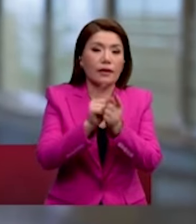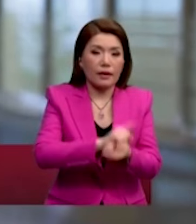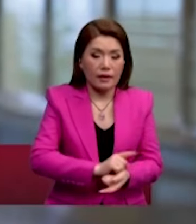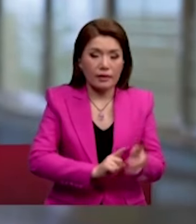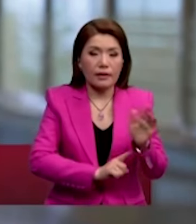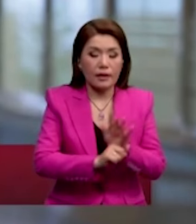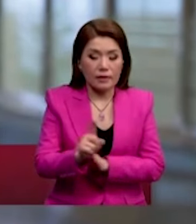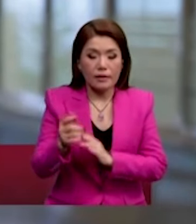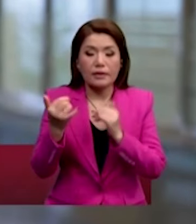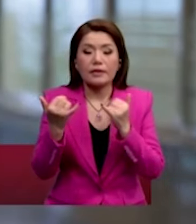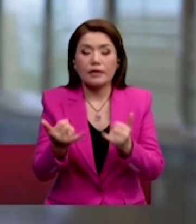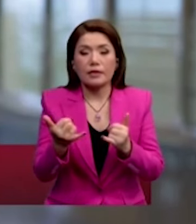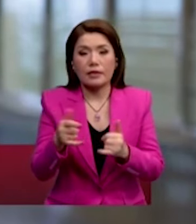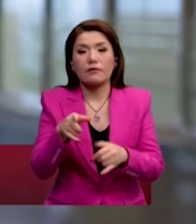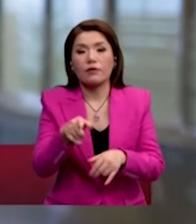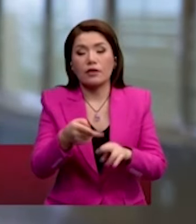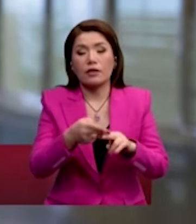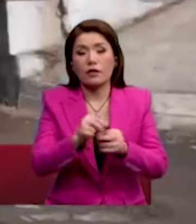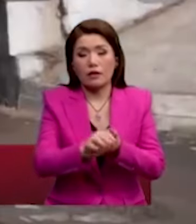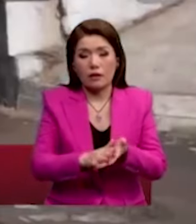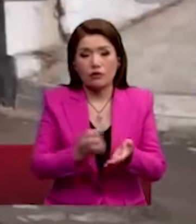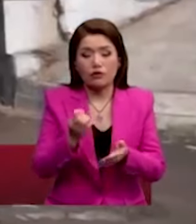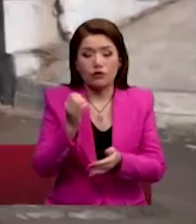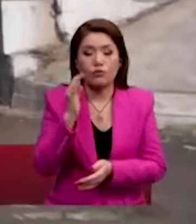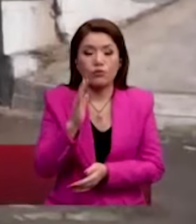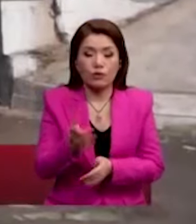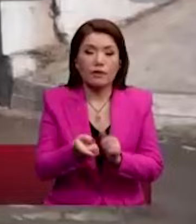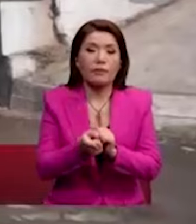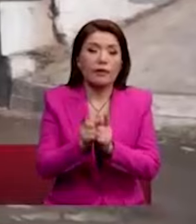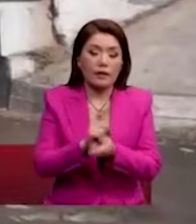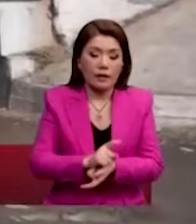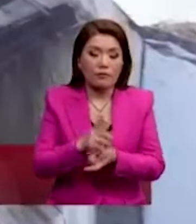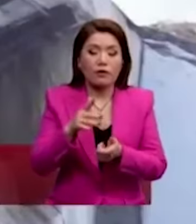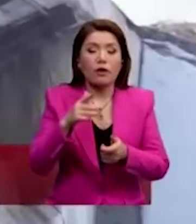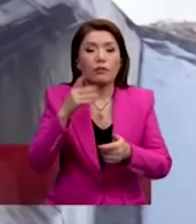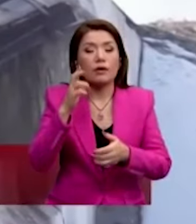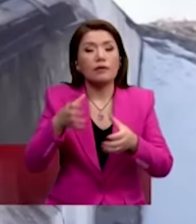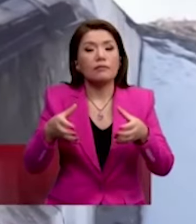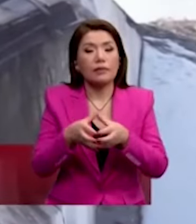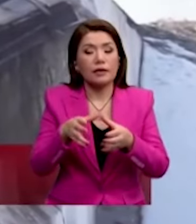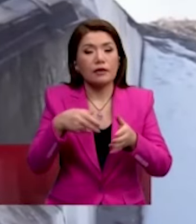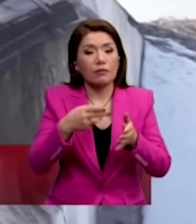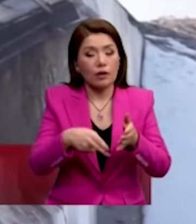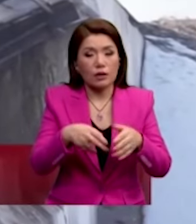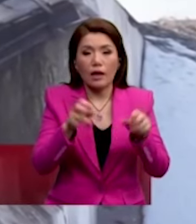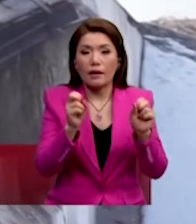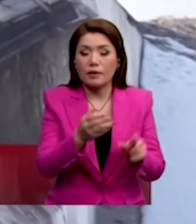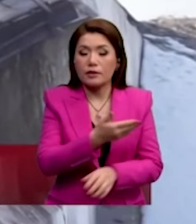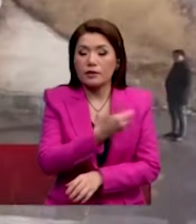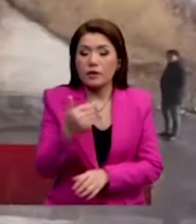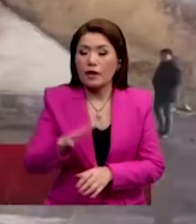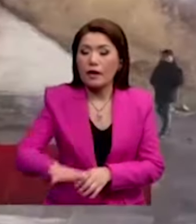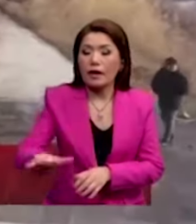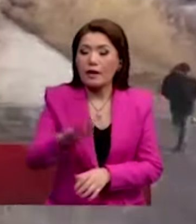жұмыстары басталды. Қазіргі уақытта бұл жұмыстар жалғасуда. Ұлттық компания өкілі темір жол қозғалысына келер қауіп жоқ дейді. Ал